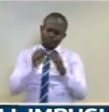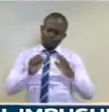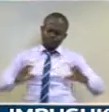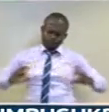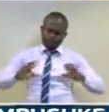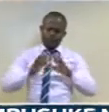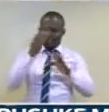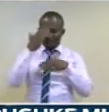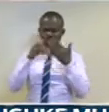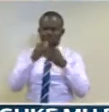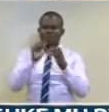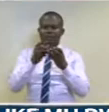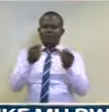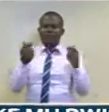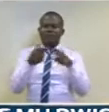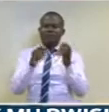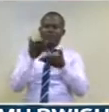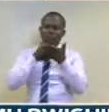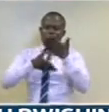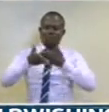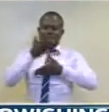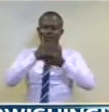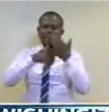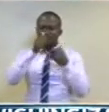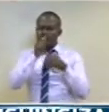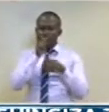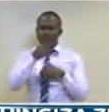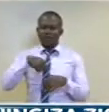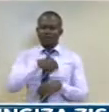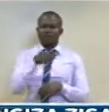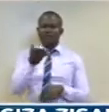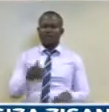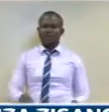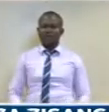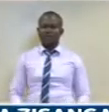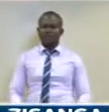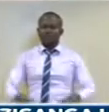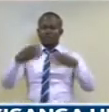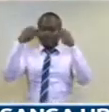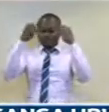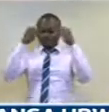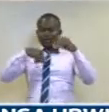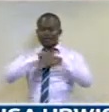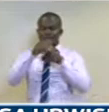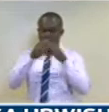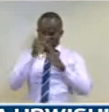nibura dukemure kandi tujyane inama ngo ijye ibanga ryacu bene ibyo ngibyo batwigisha yuko tugomba